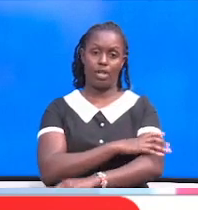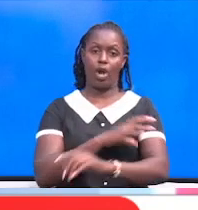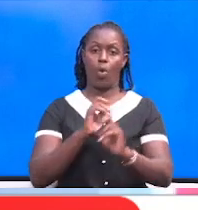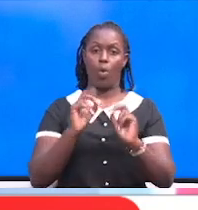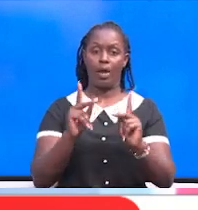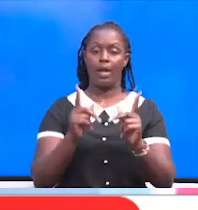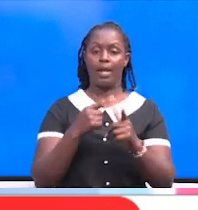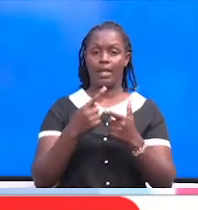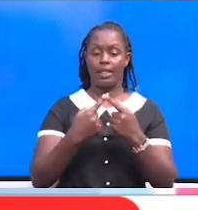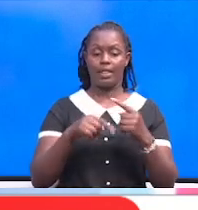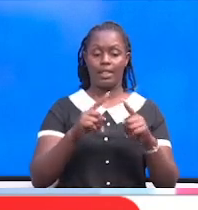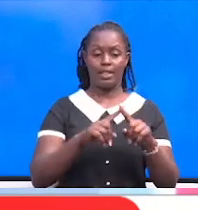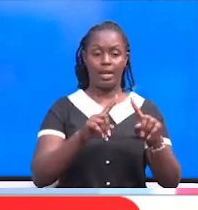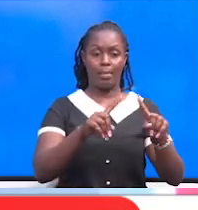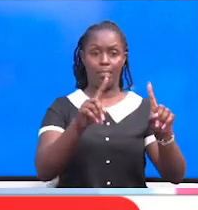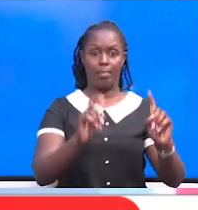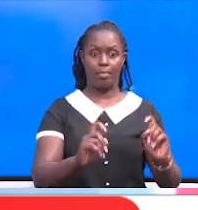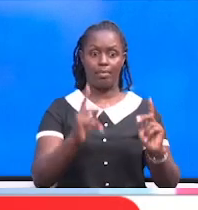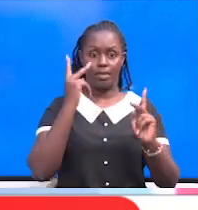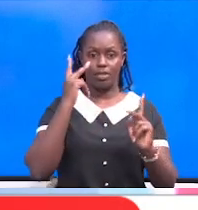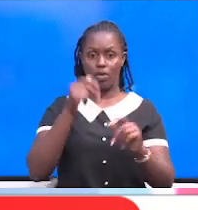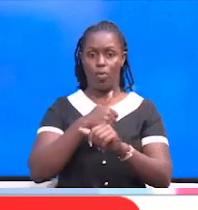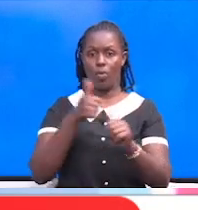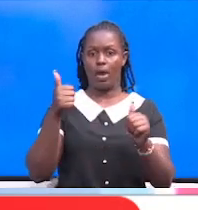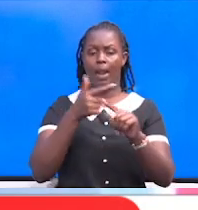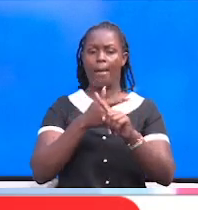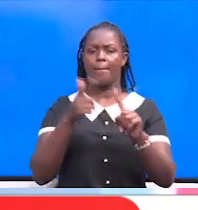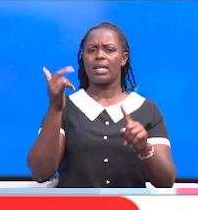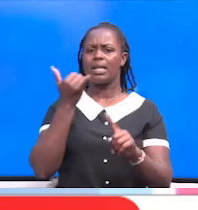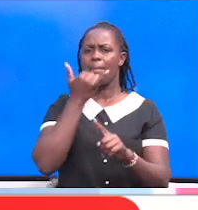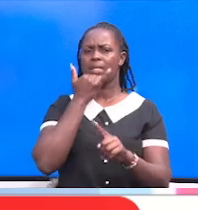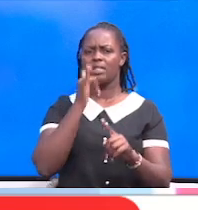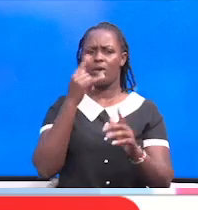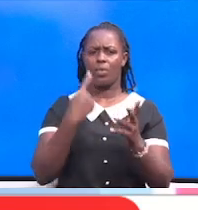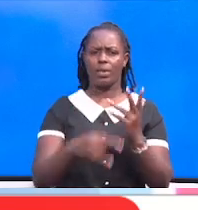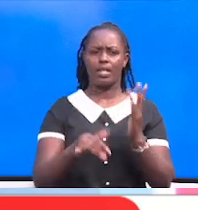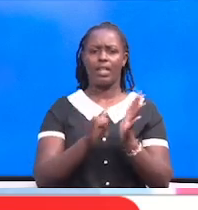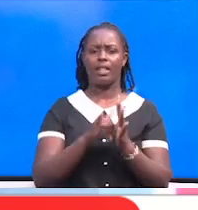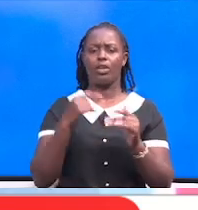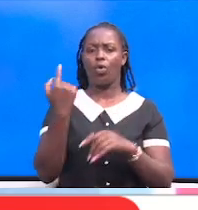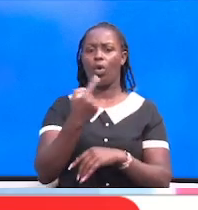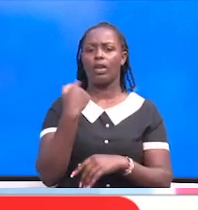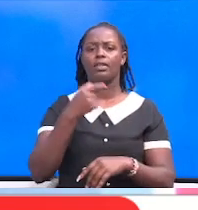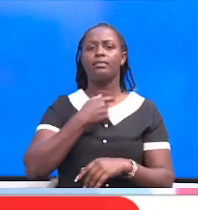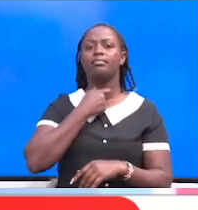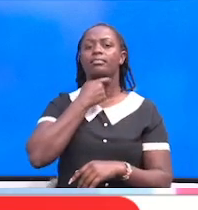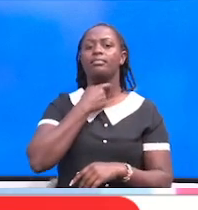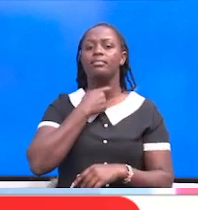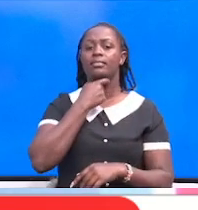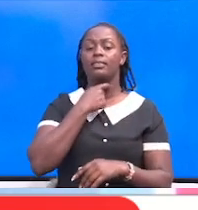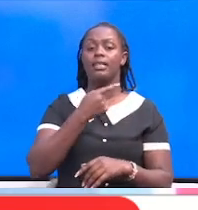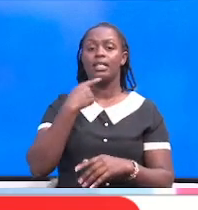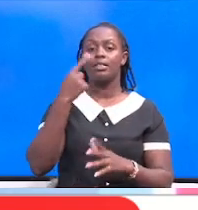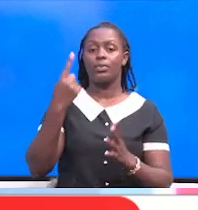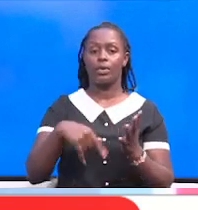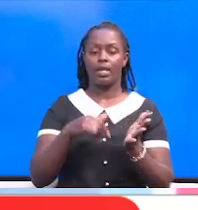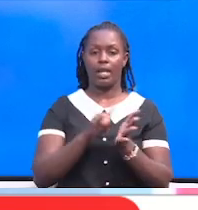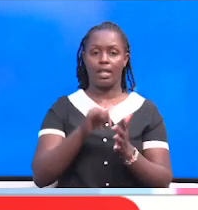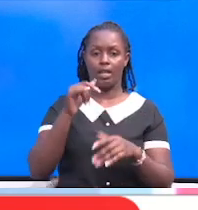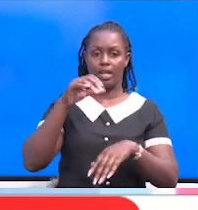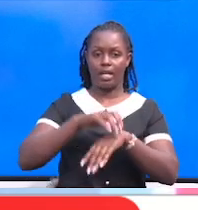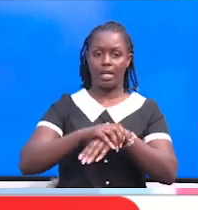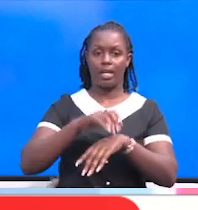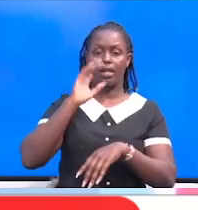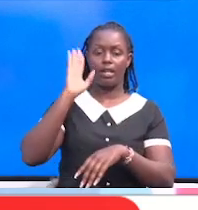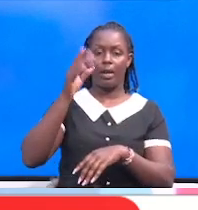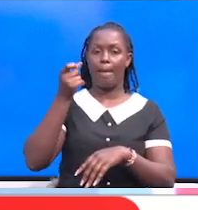anapima mwili, anaona ni sawa. Lakini makosa tu ni hii hapa tu kwa singo. Ndiyo amesema nitatawa nitapata. Ni